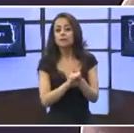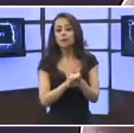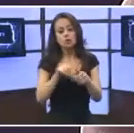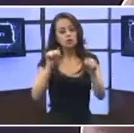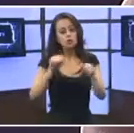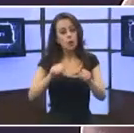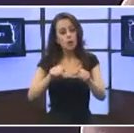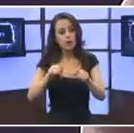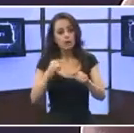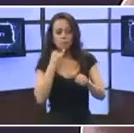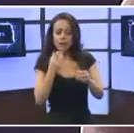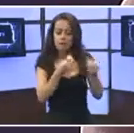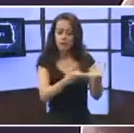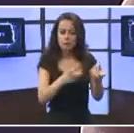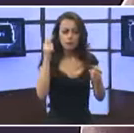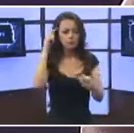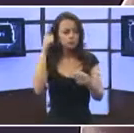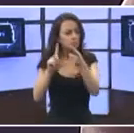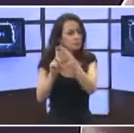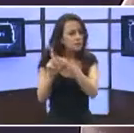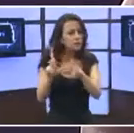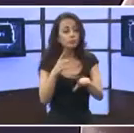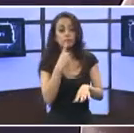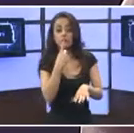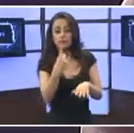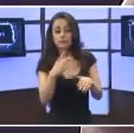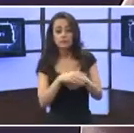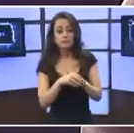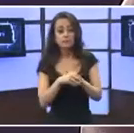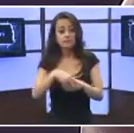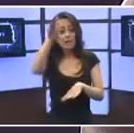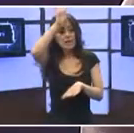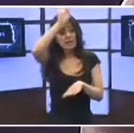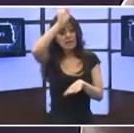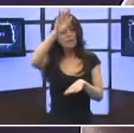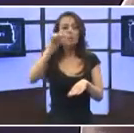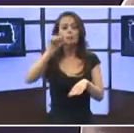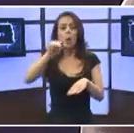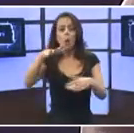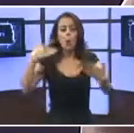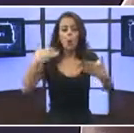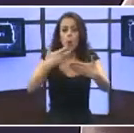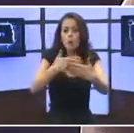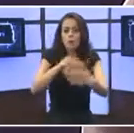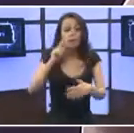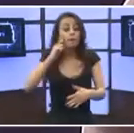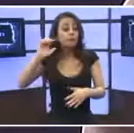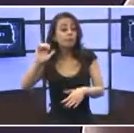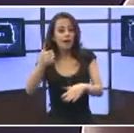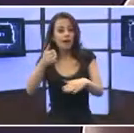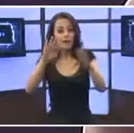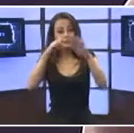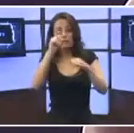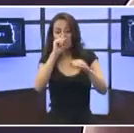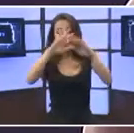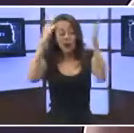etmeyi planlıyordum. Diyecektim ki Türkiye'mizde ve İstanbul'umuzda o kadar değerli, o kadar güzel saraylarımız var ki ama işte bunlardan